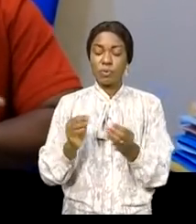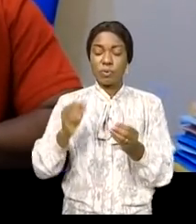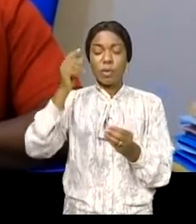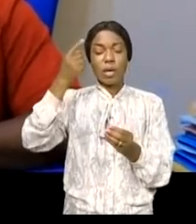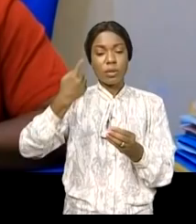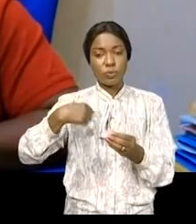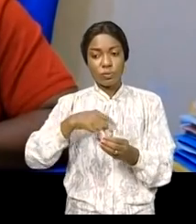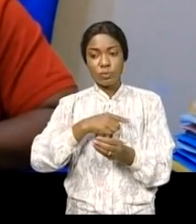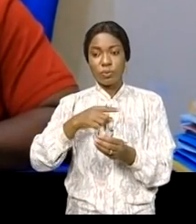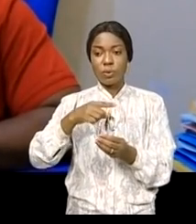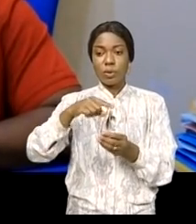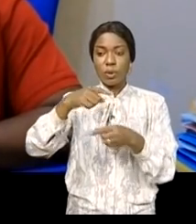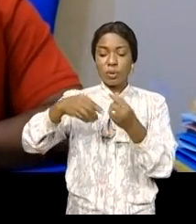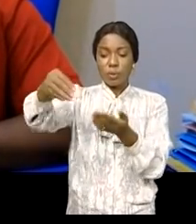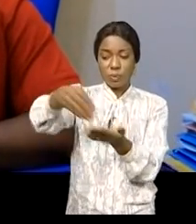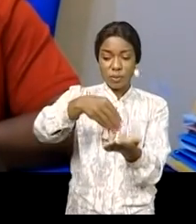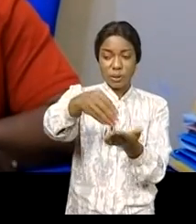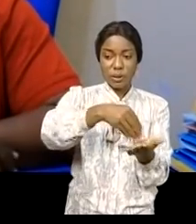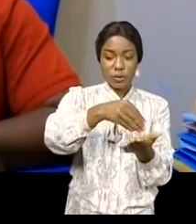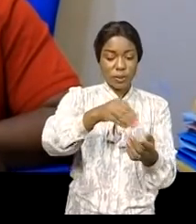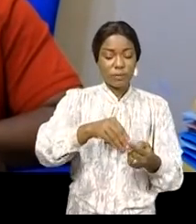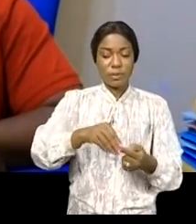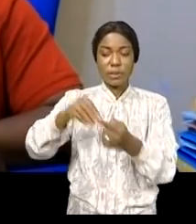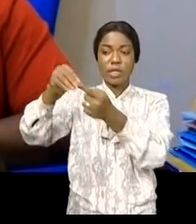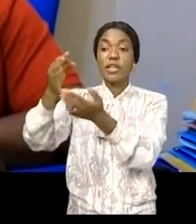procède à des cotisations spéciales parce